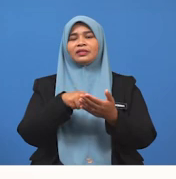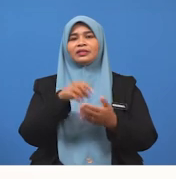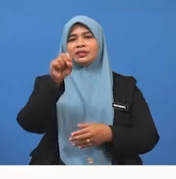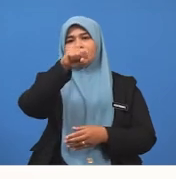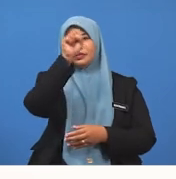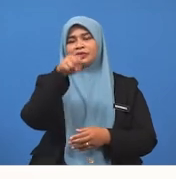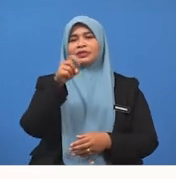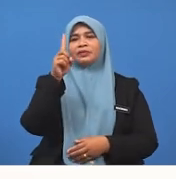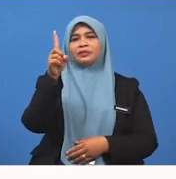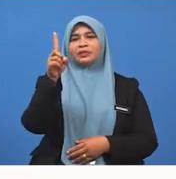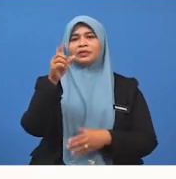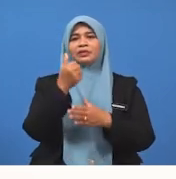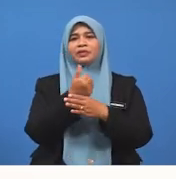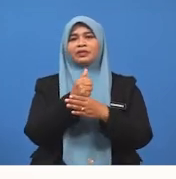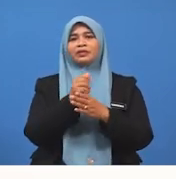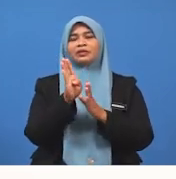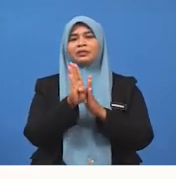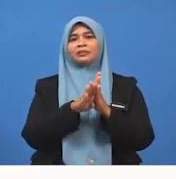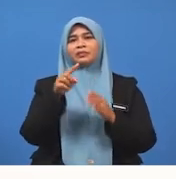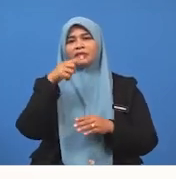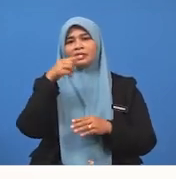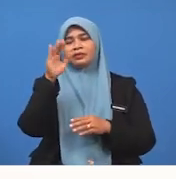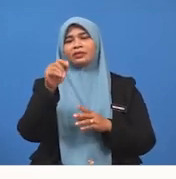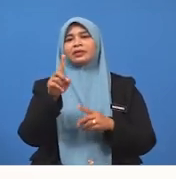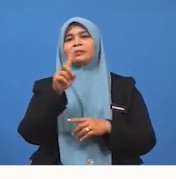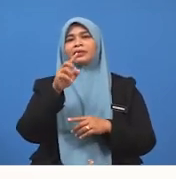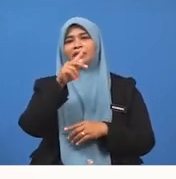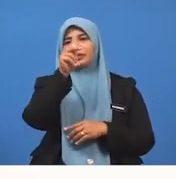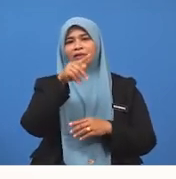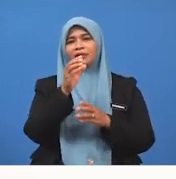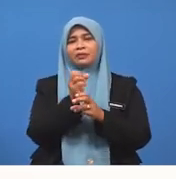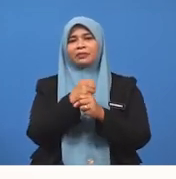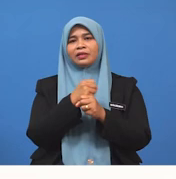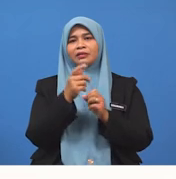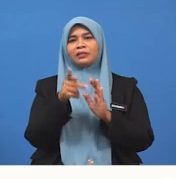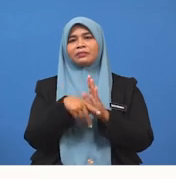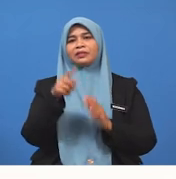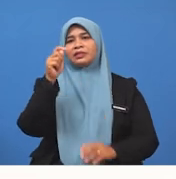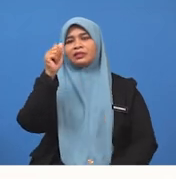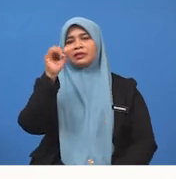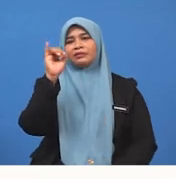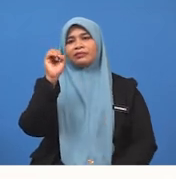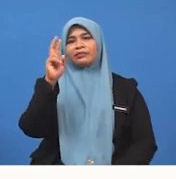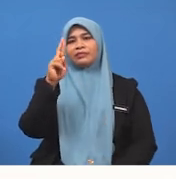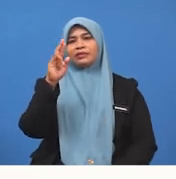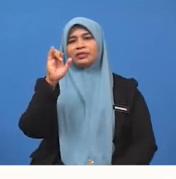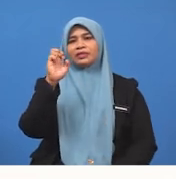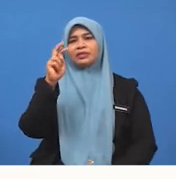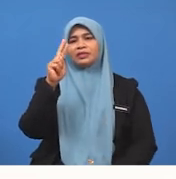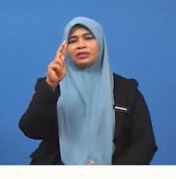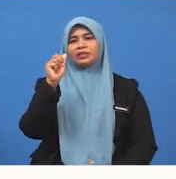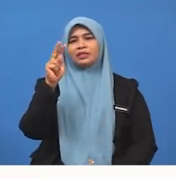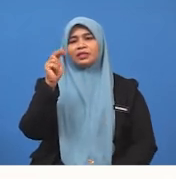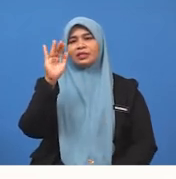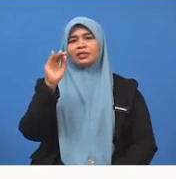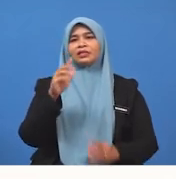soalan pertama antara berikut yang manakah bentuk pencak silat Alquran yang dilakukan oleh